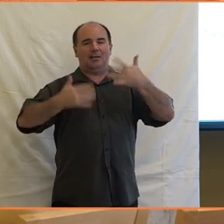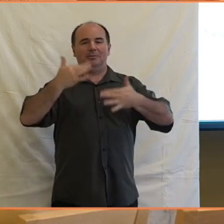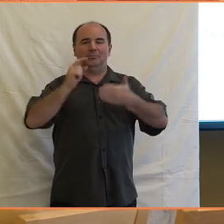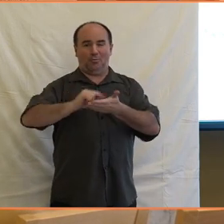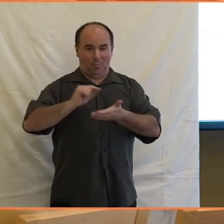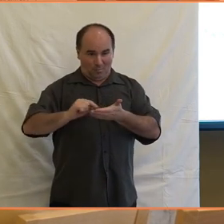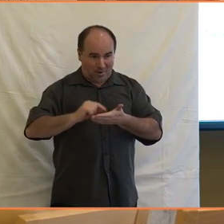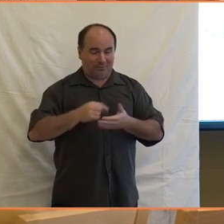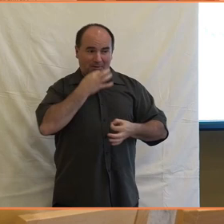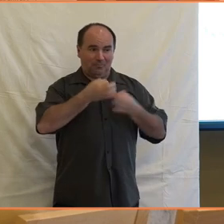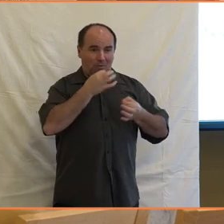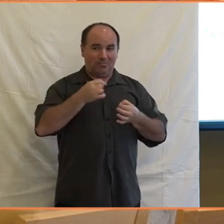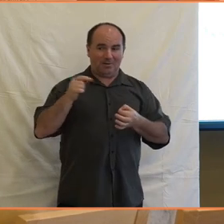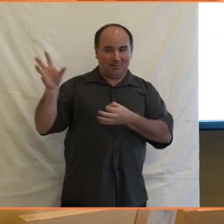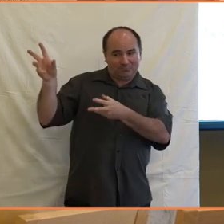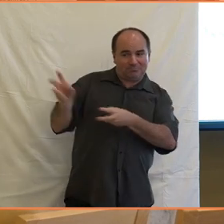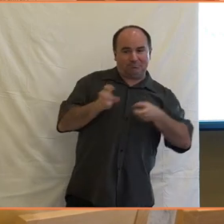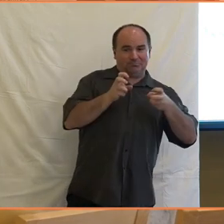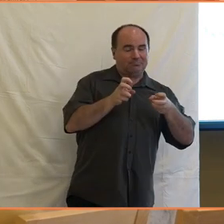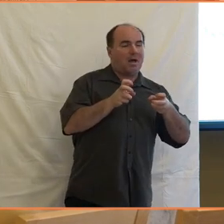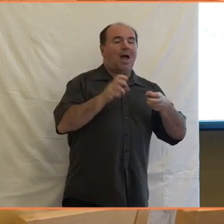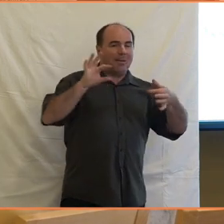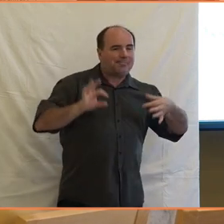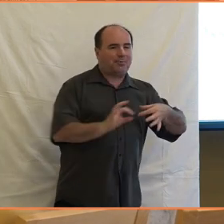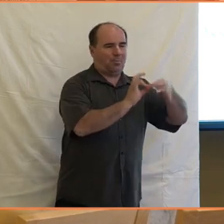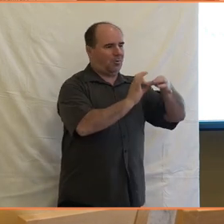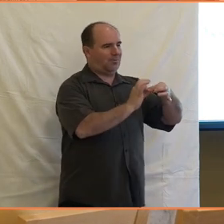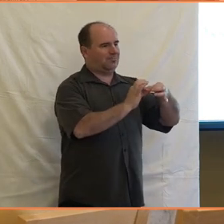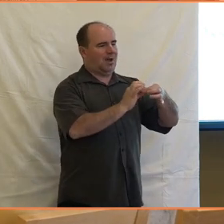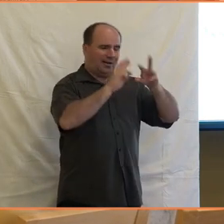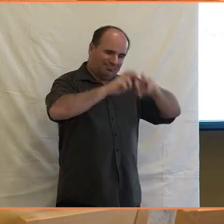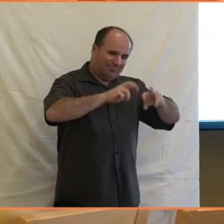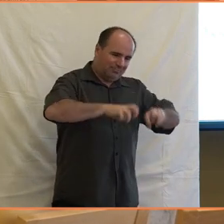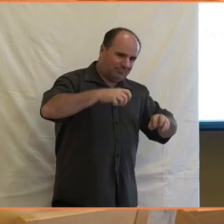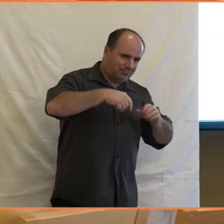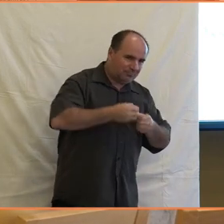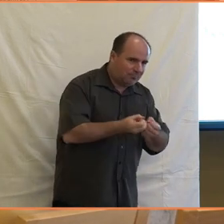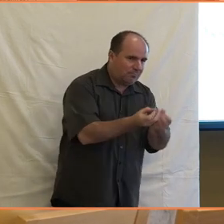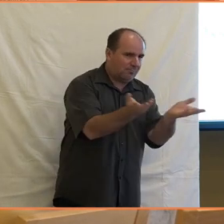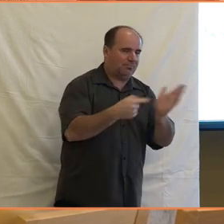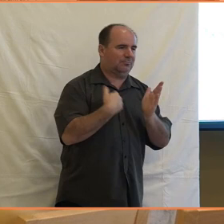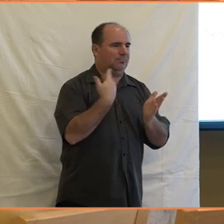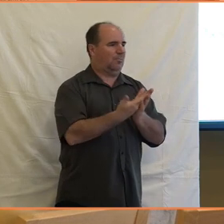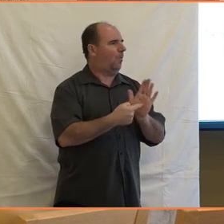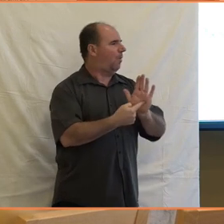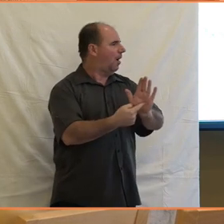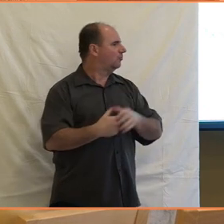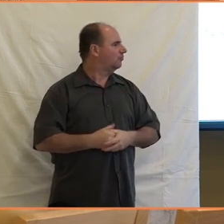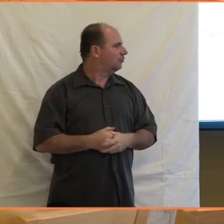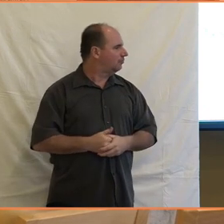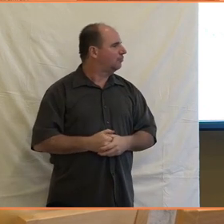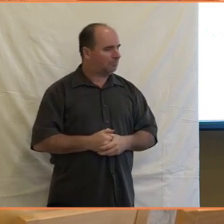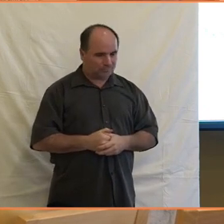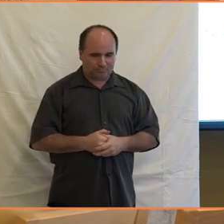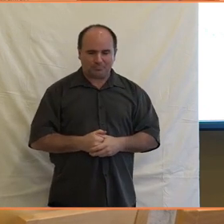se pokusím ty informace trochu propojit a prohloubit, abychom lépe rozuměli tomu, s jakým problémem